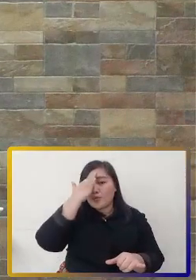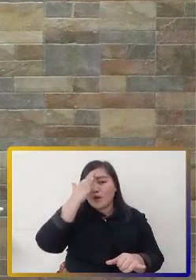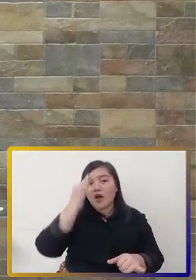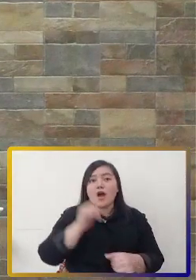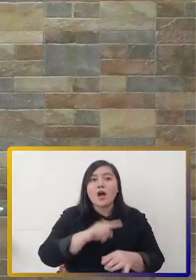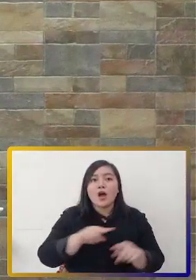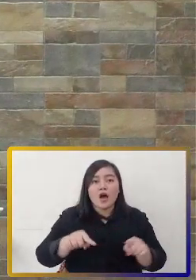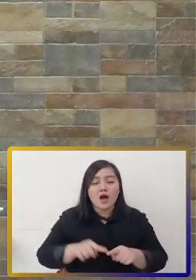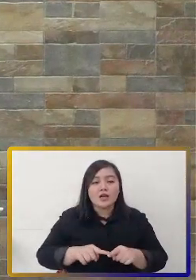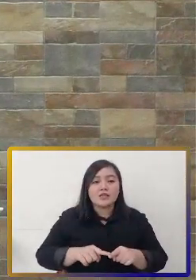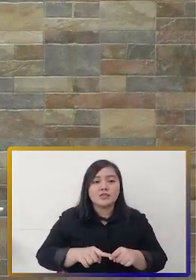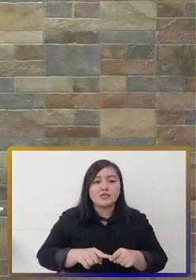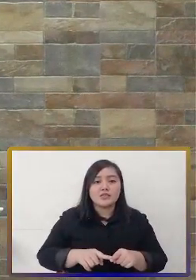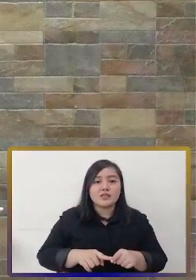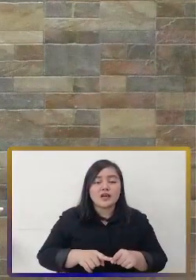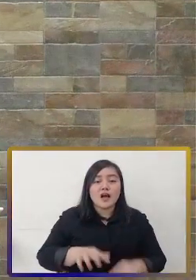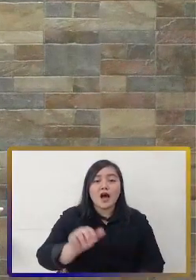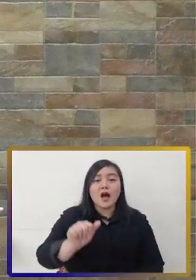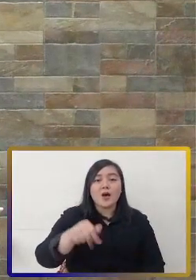ang mayroong consent.